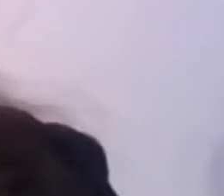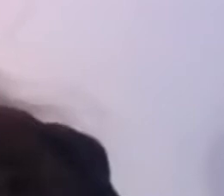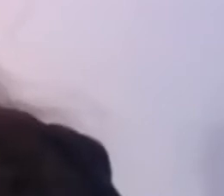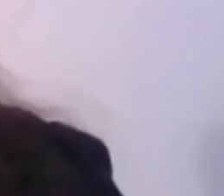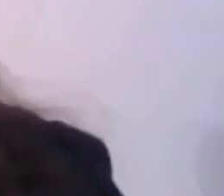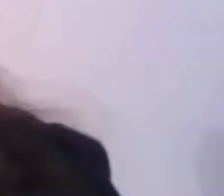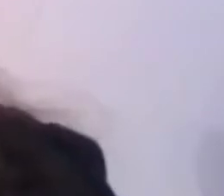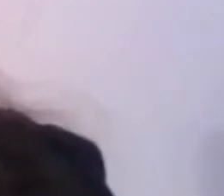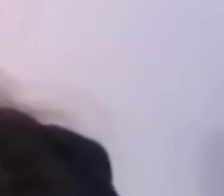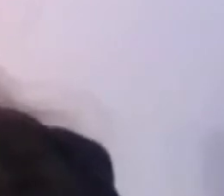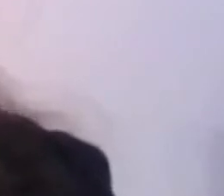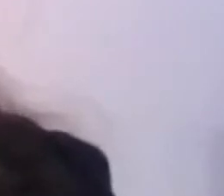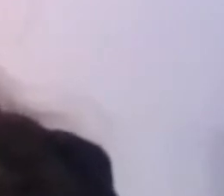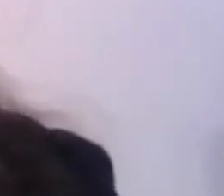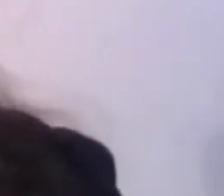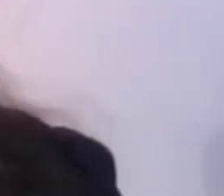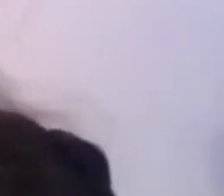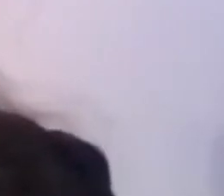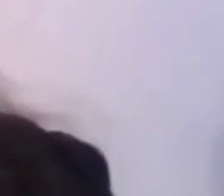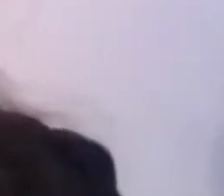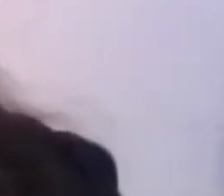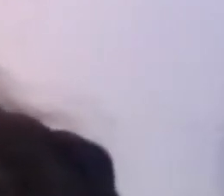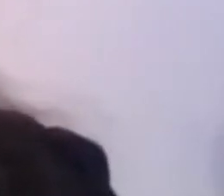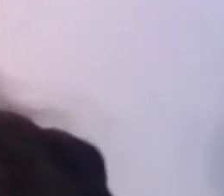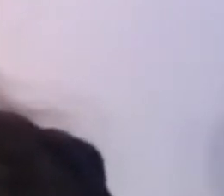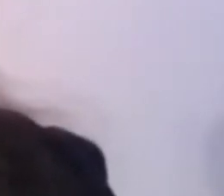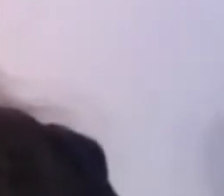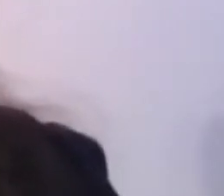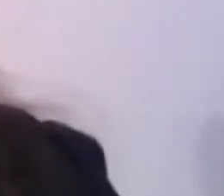vents mauvais, pour faire face, comme on dit, à cette chienne de vie.